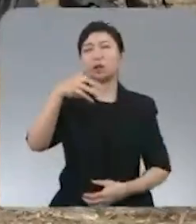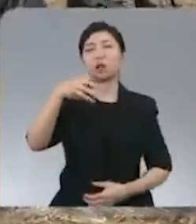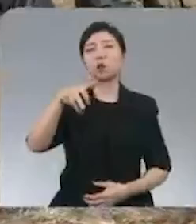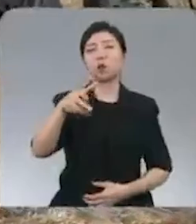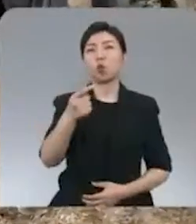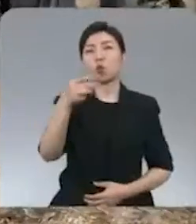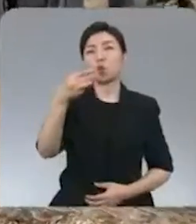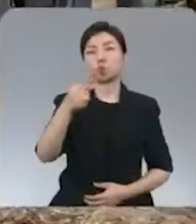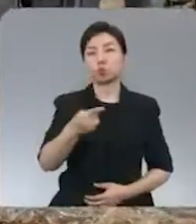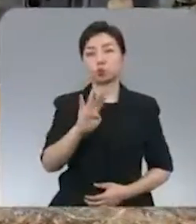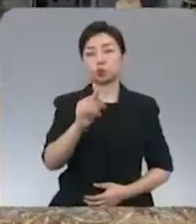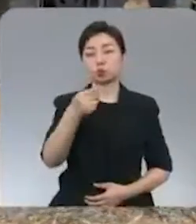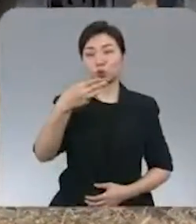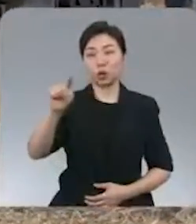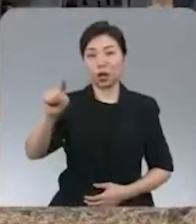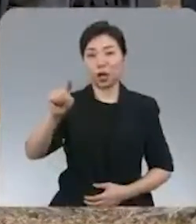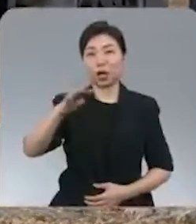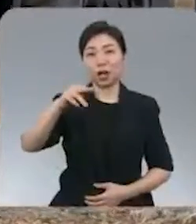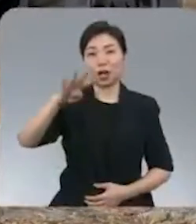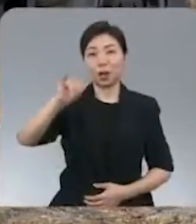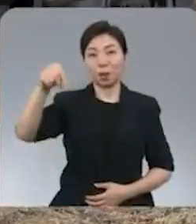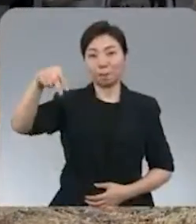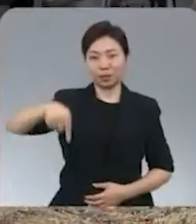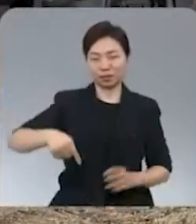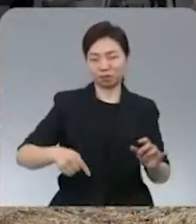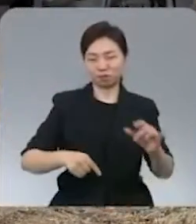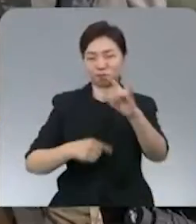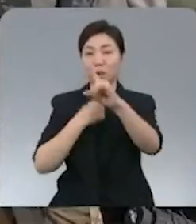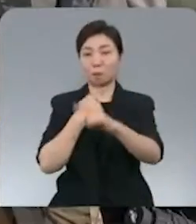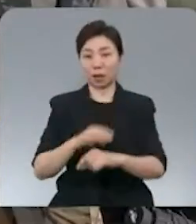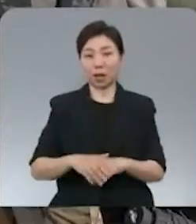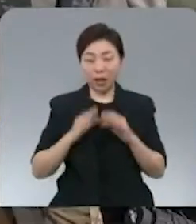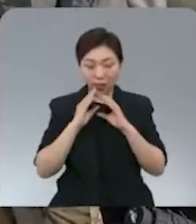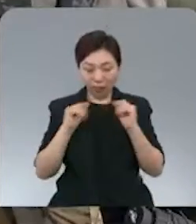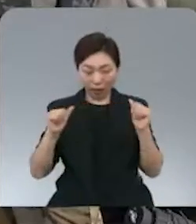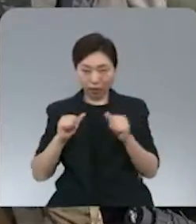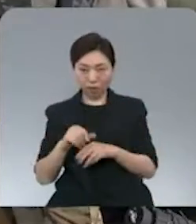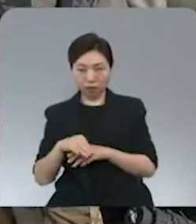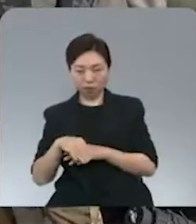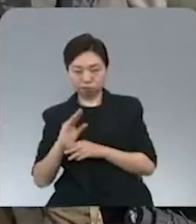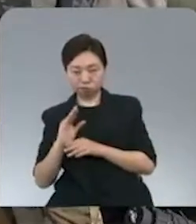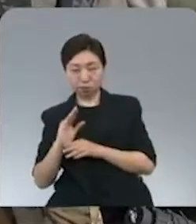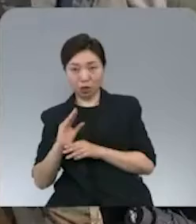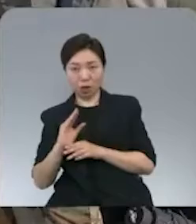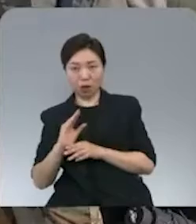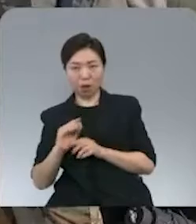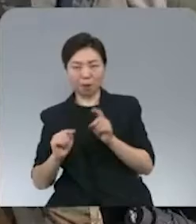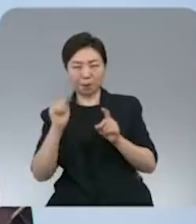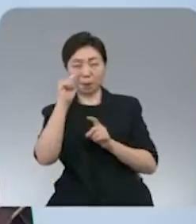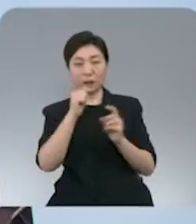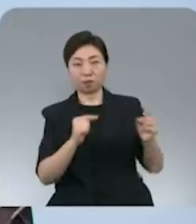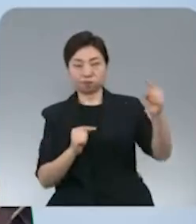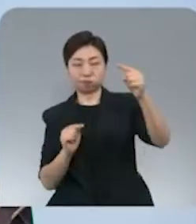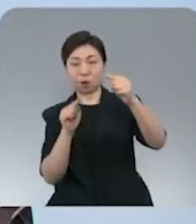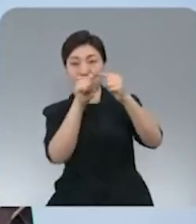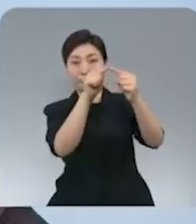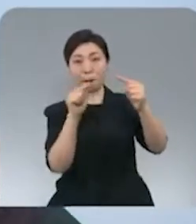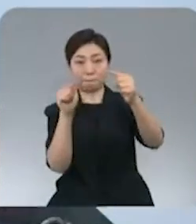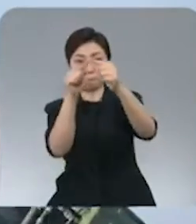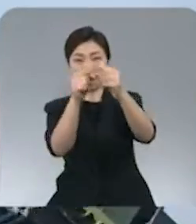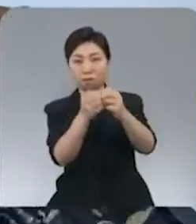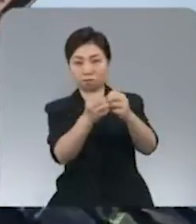interkontinentalrakete nordkorea wird die übung als druckausübung und warnung sowohl gegenüber dem land als auch gegenüber china